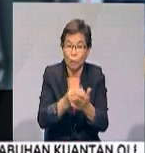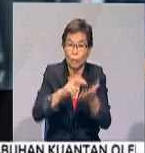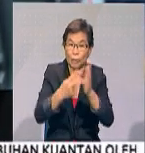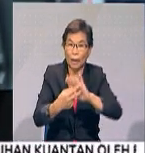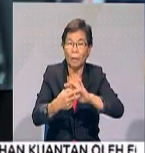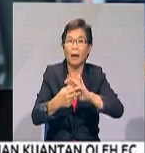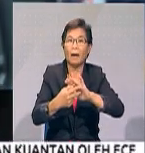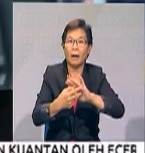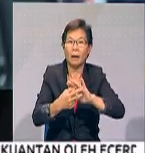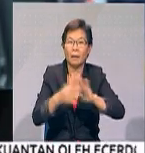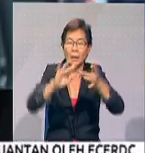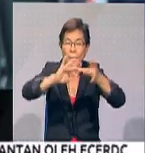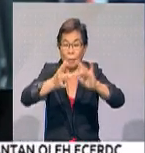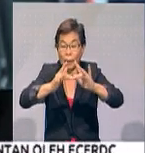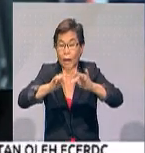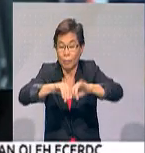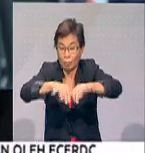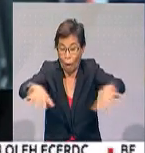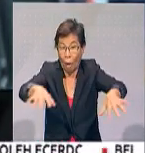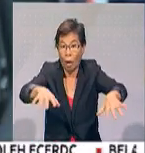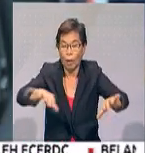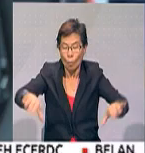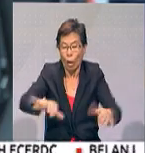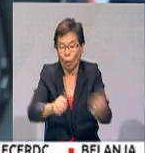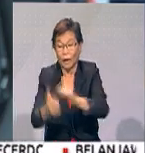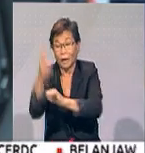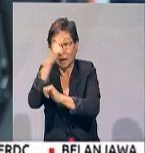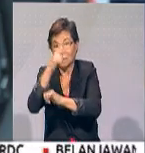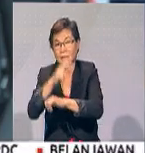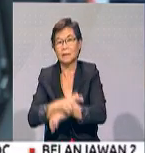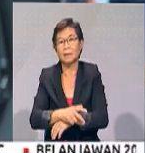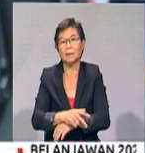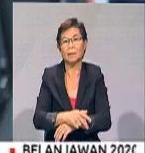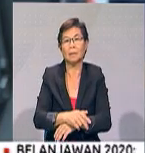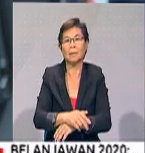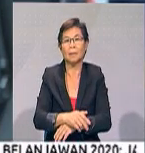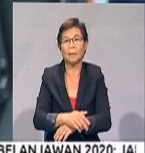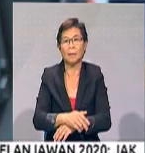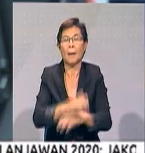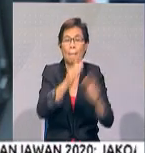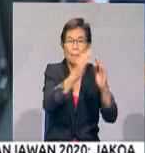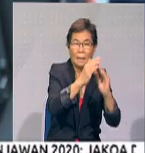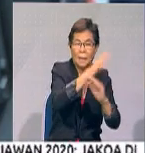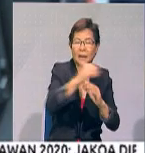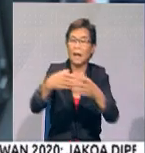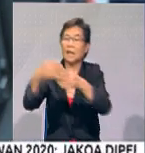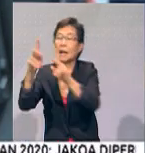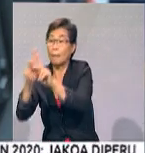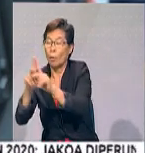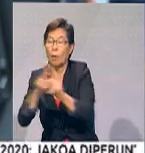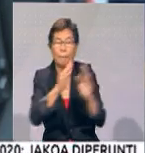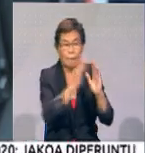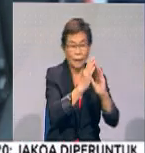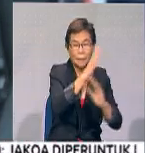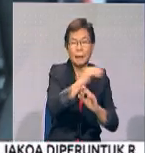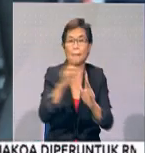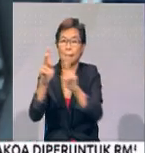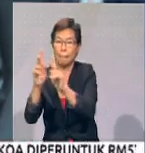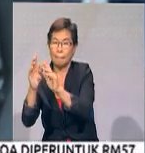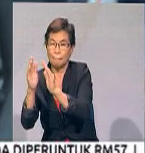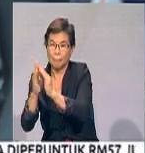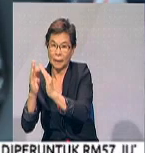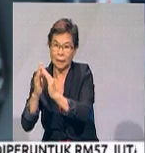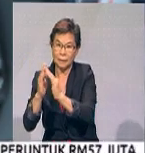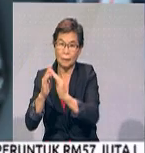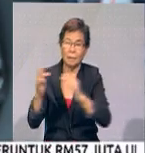yang akan diadakan oleh kerajaan daripada bukan sahaja daripada bandar keluar bandar, tapi daripada luar bandar ke dalam bandar. Dan ini konektiviti